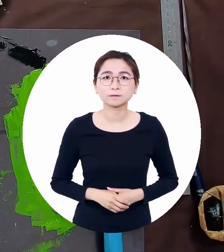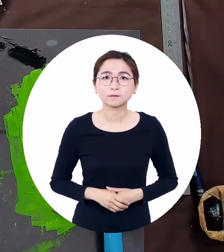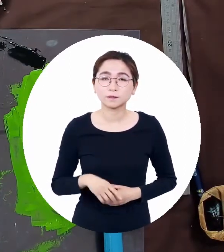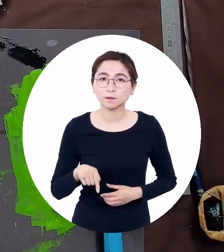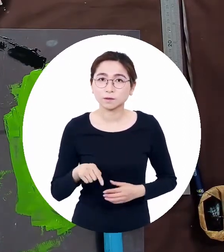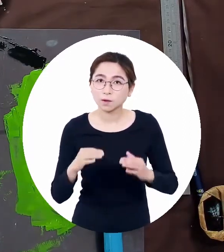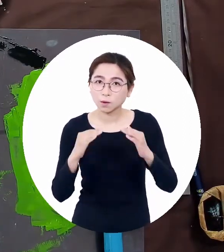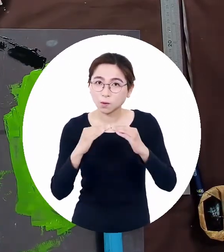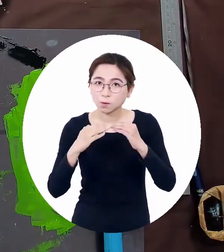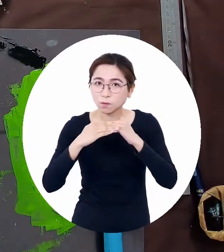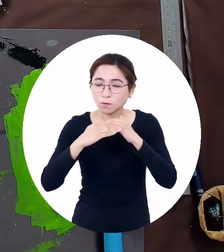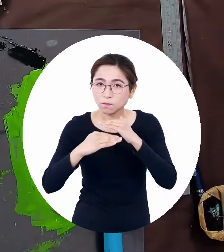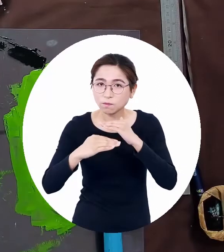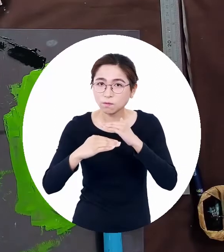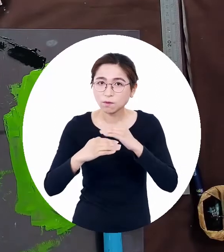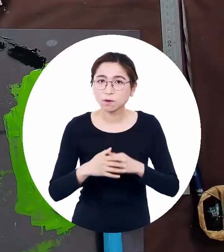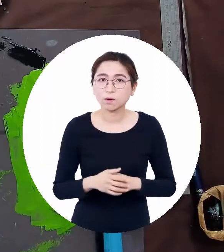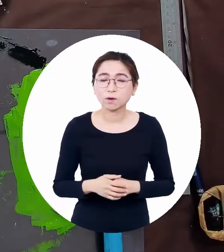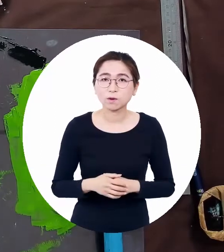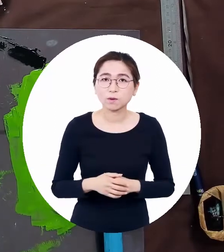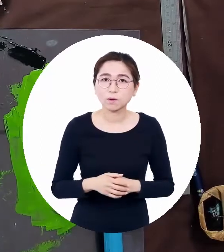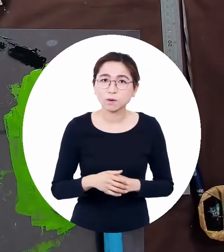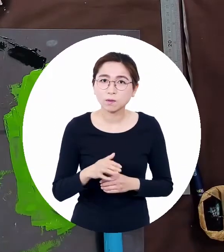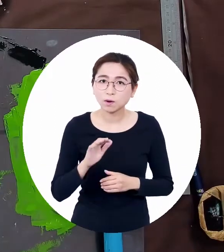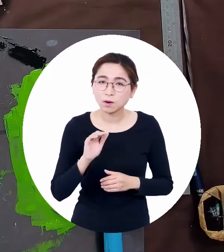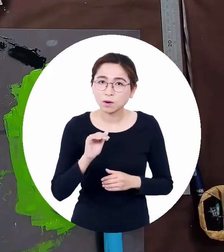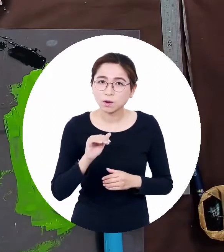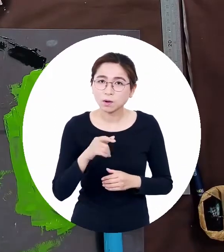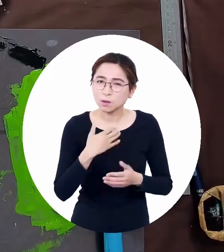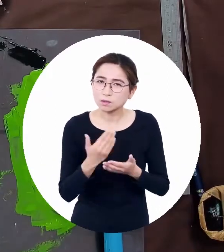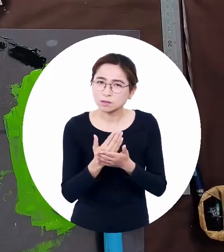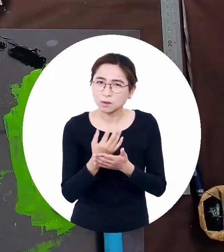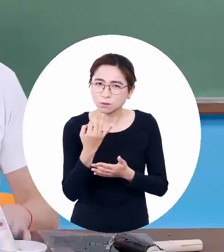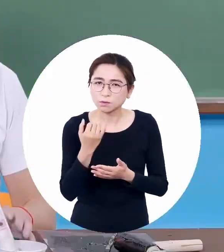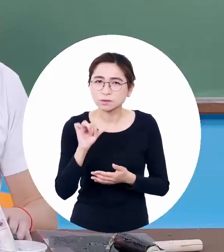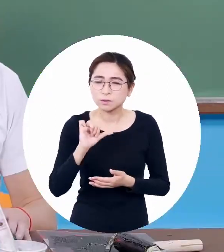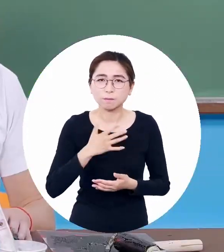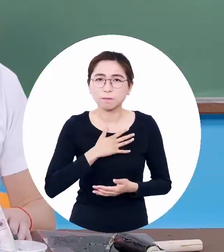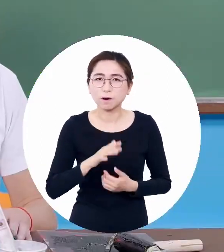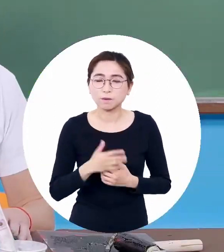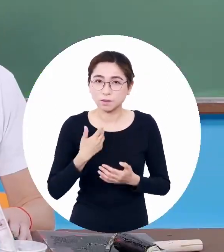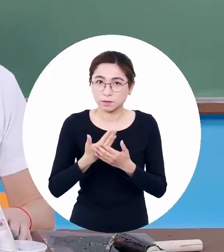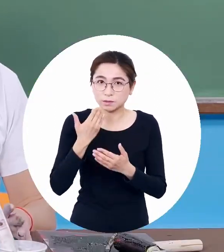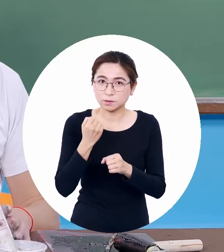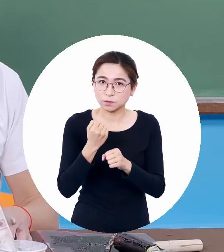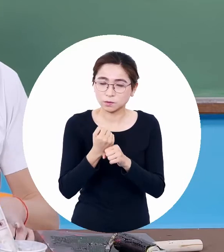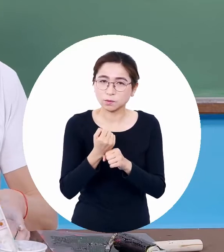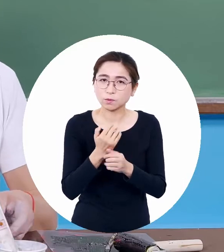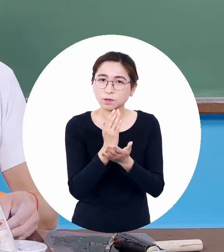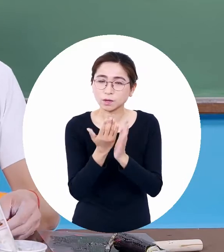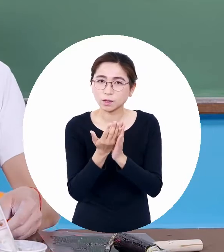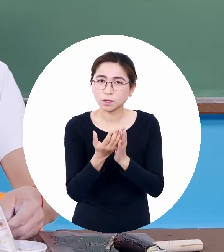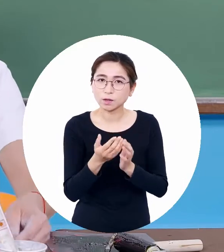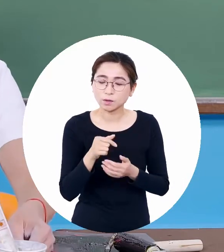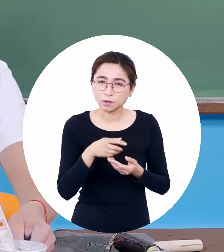咁咪依個係鹽蓬啦。咁可能咧，我哋版畫咧，可能試好多次，可能失敗嘅。咁我之前咧，其實做咗幾個版種